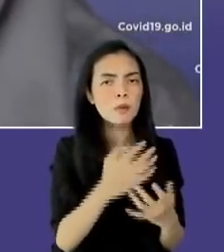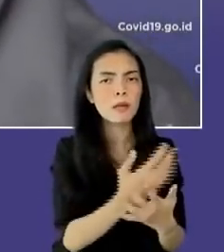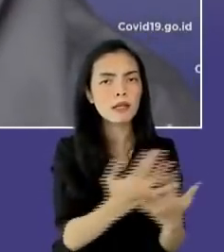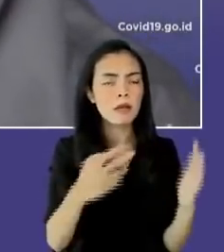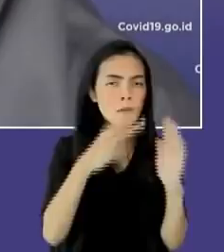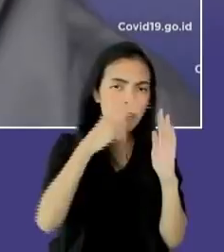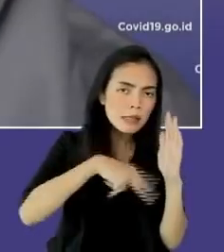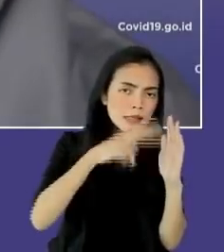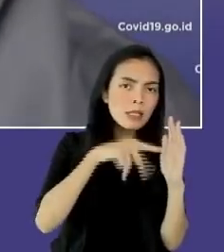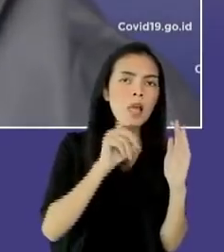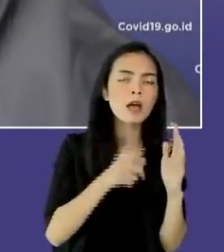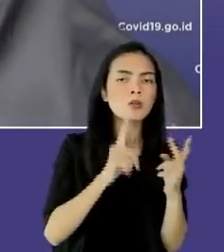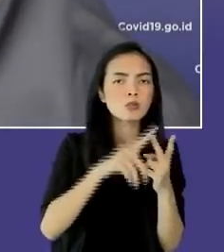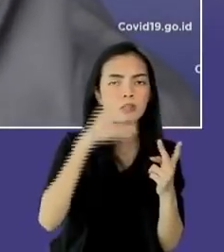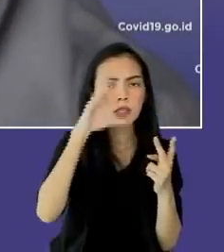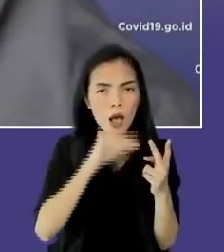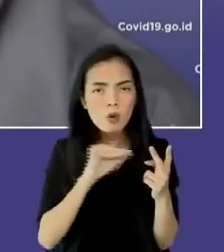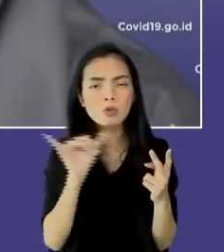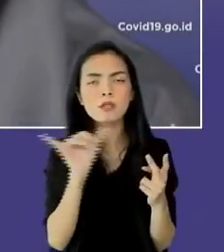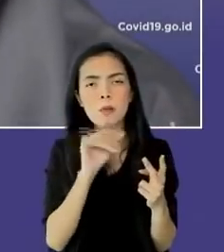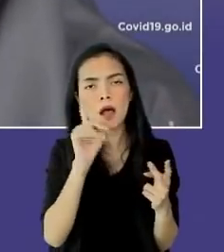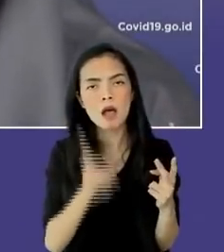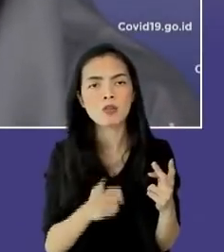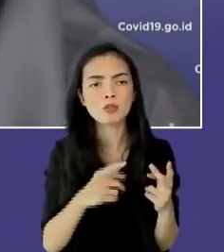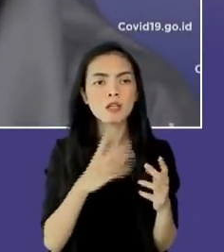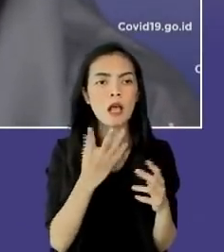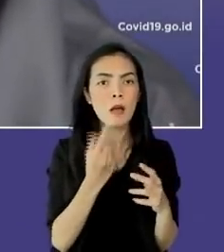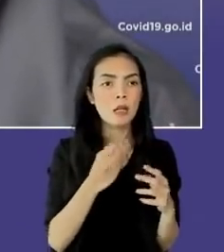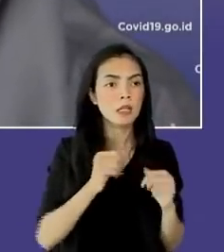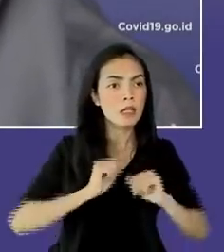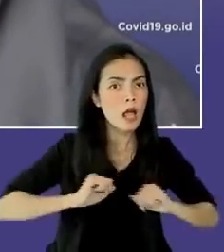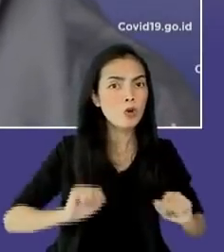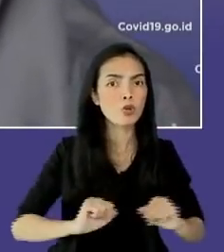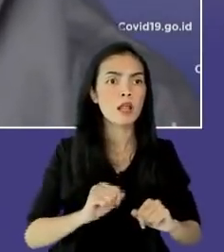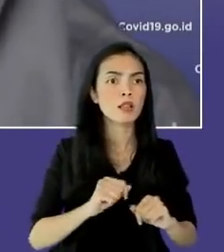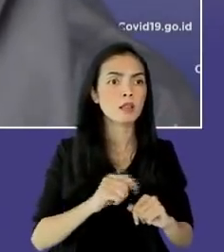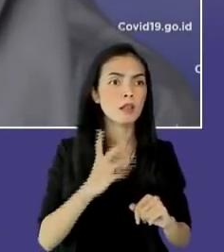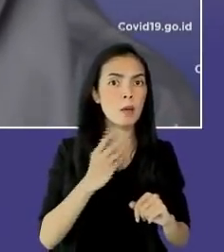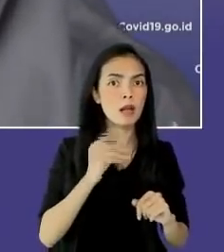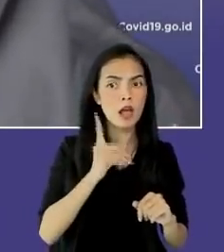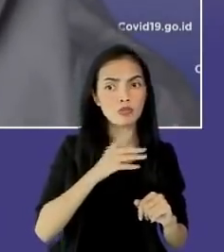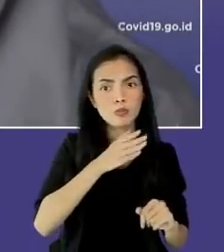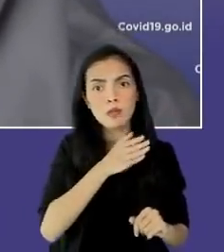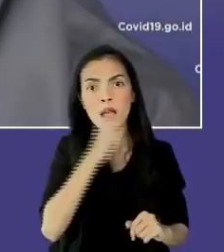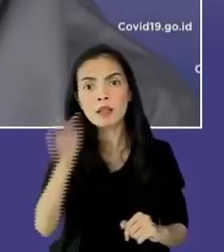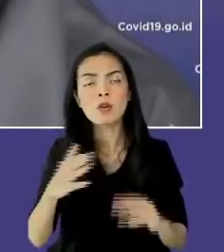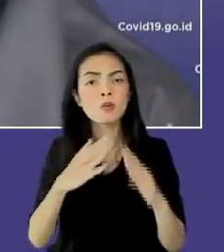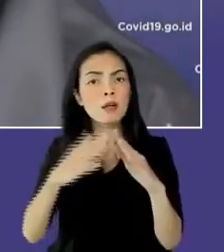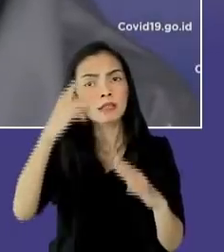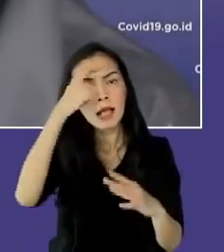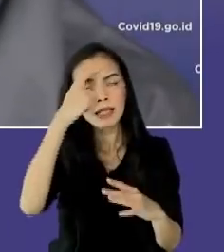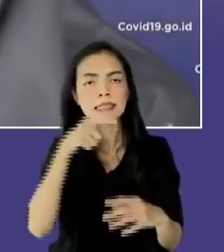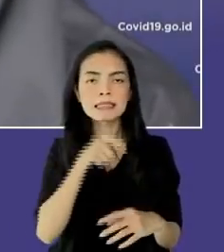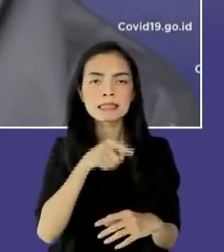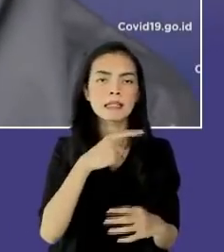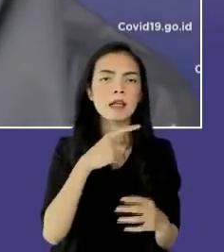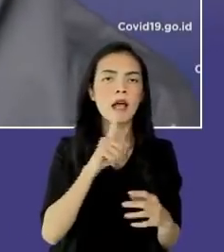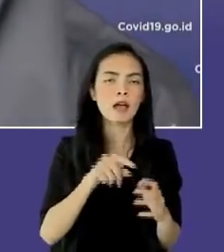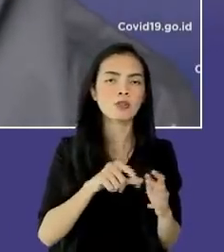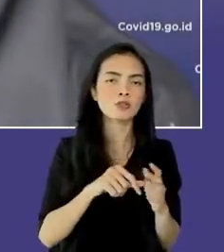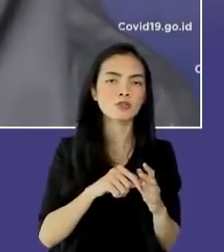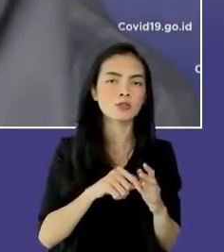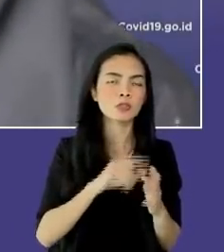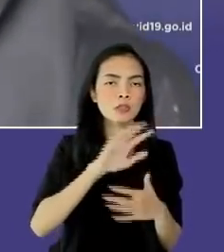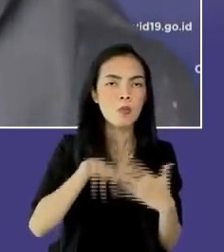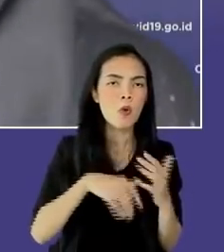harus membaca, harus mengetahui kapan sih emergency, kapan alarm kita berbunyi, kapan harus ke rumah sakit. Nah, ini harus dibantu